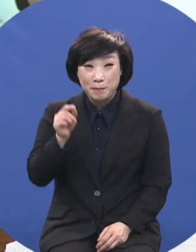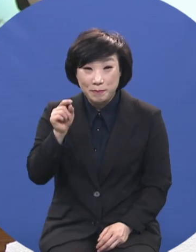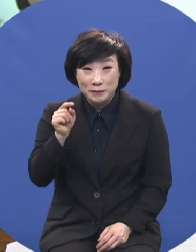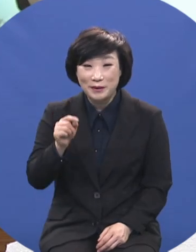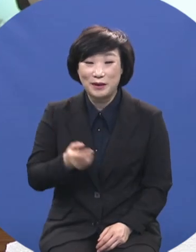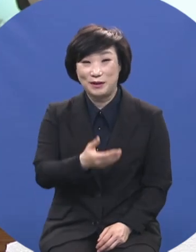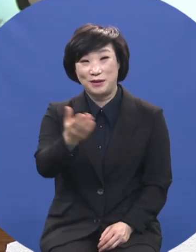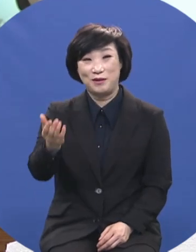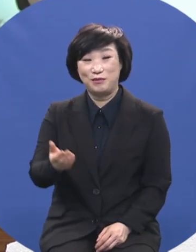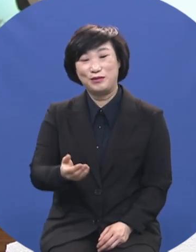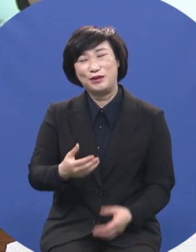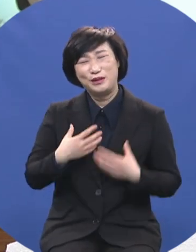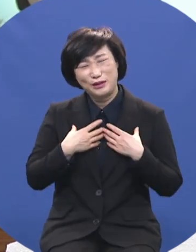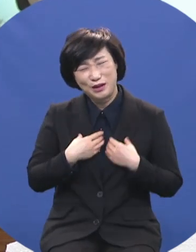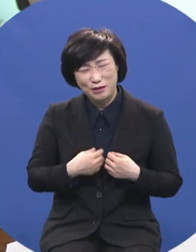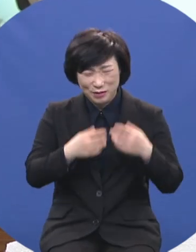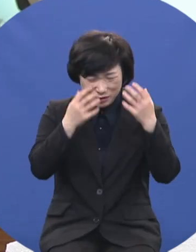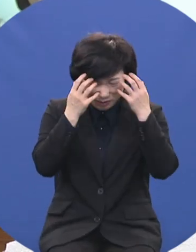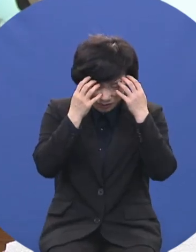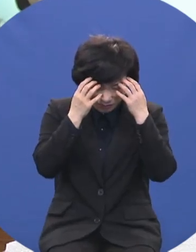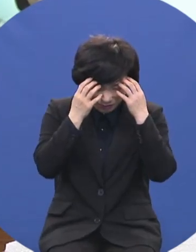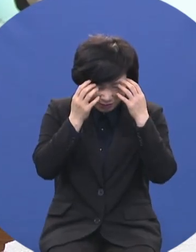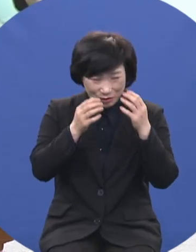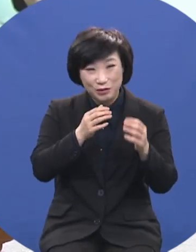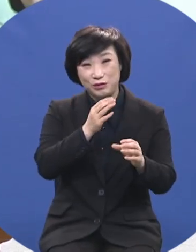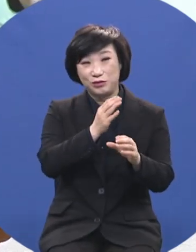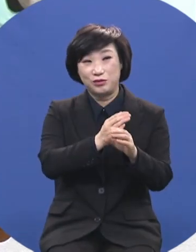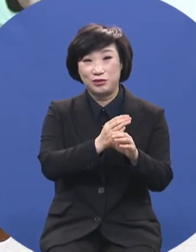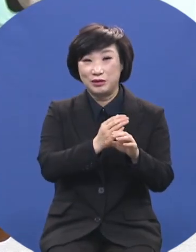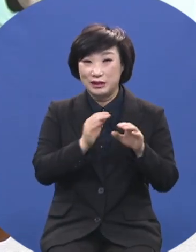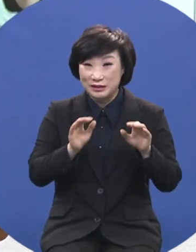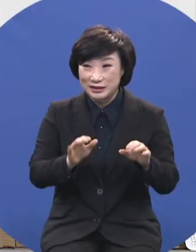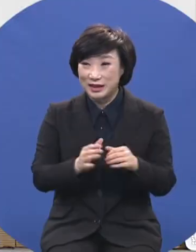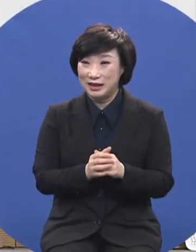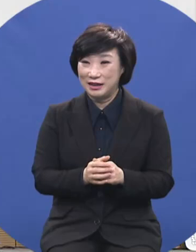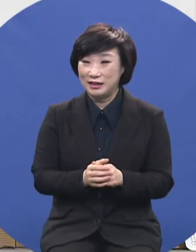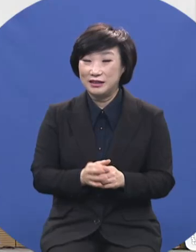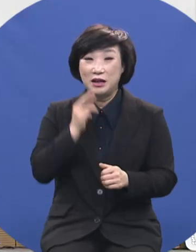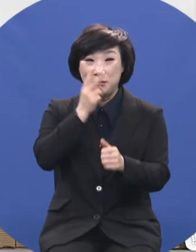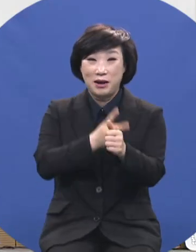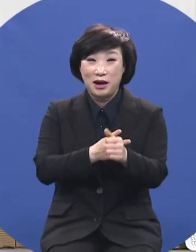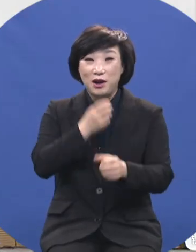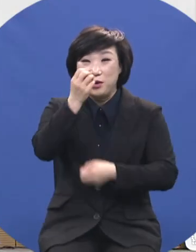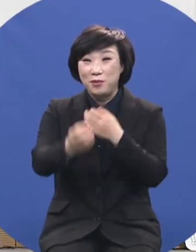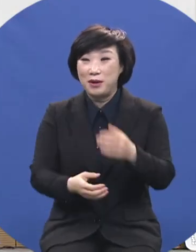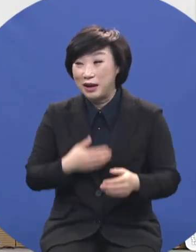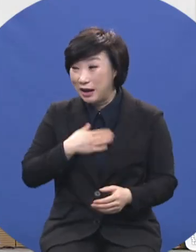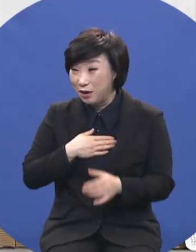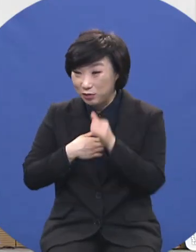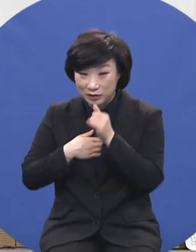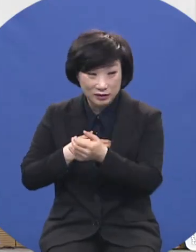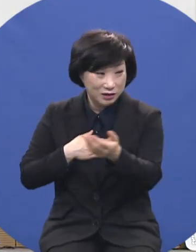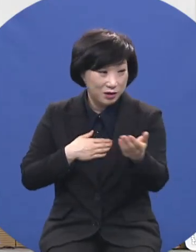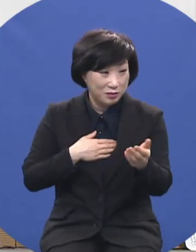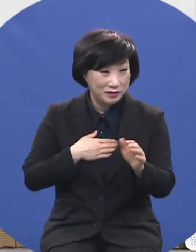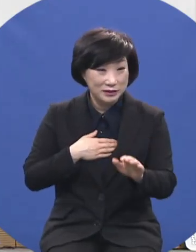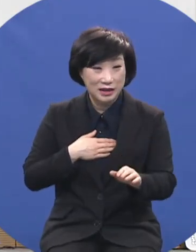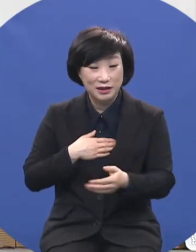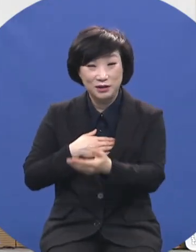이게 얼마나 절망적인 고통 속에서 사도 바울이 말한 줄 아십니까?